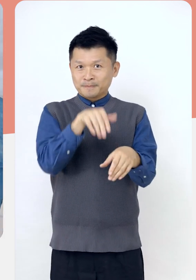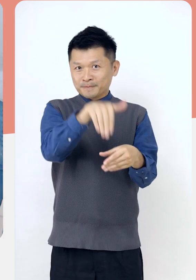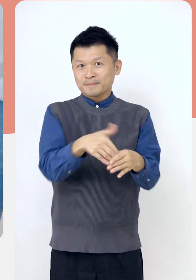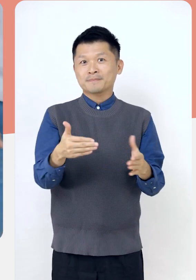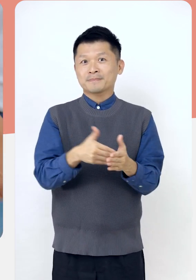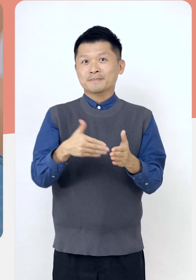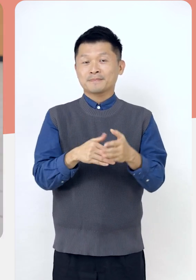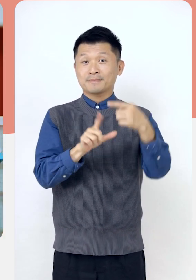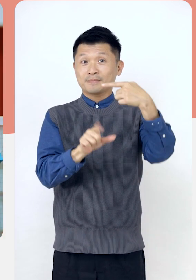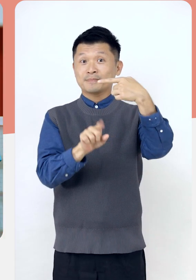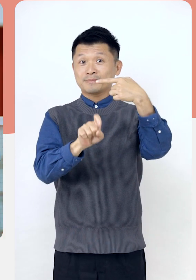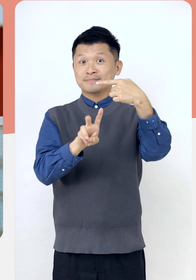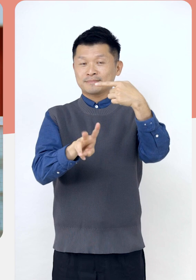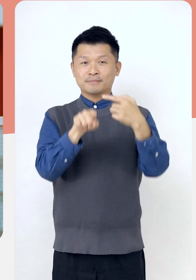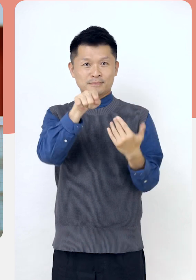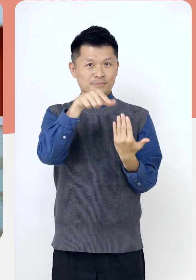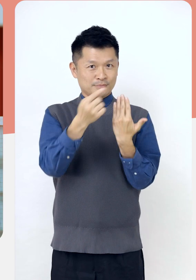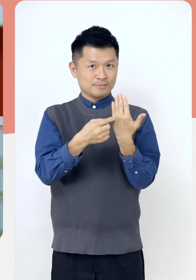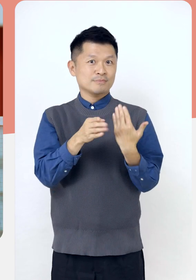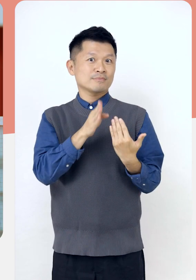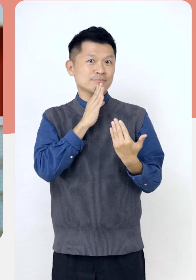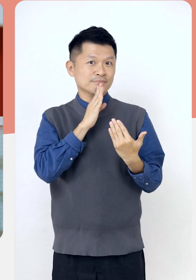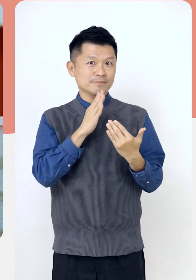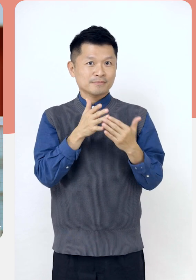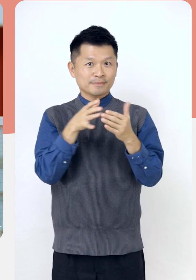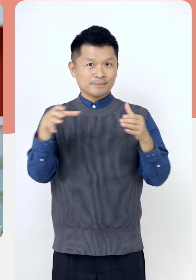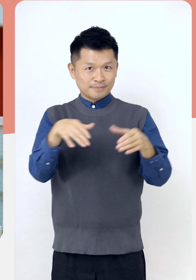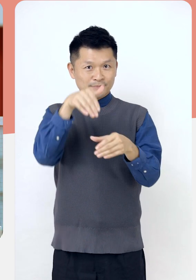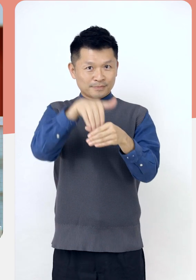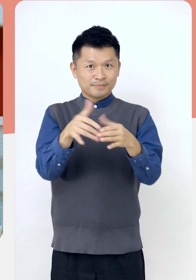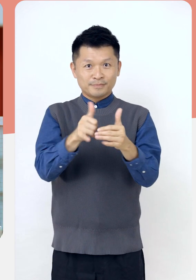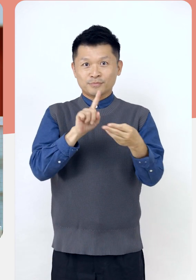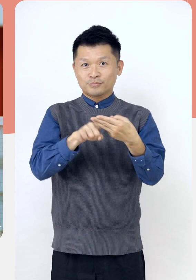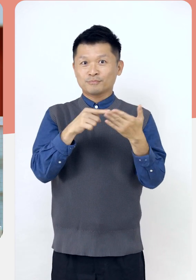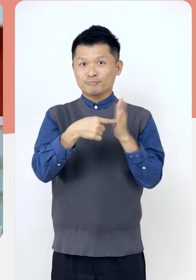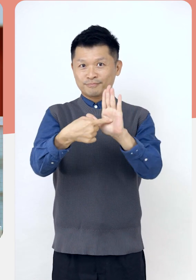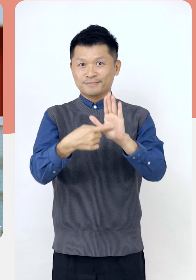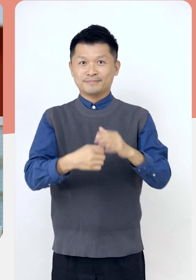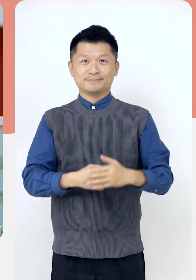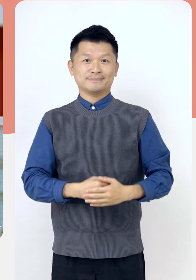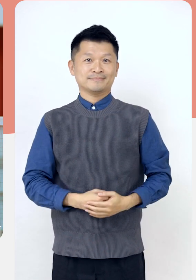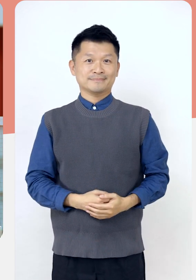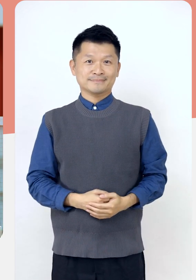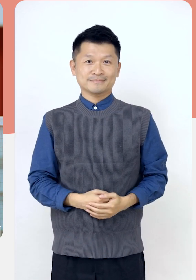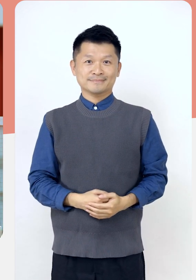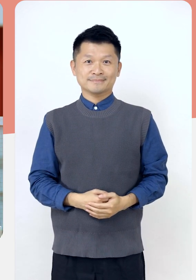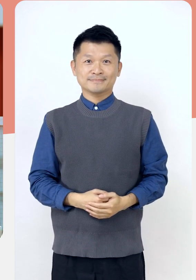轨就完成咯。 1月13，你就是选手，一起为民主得分。